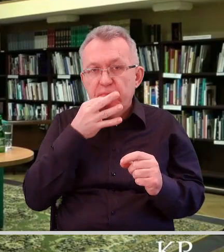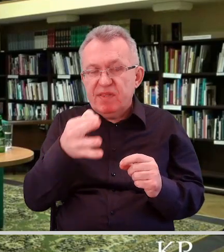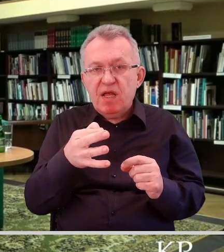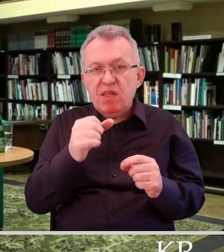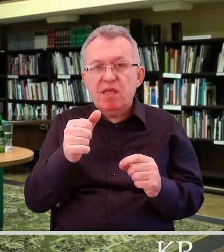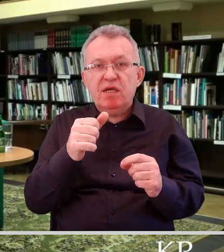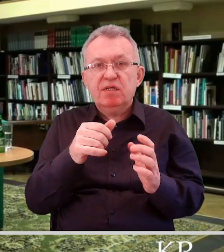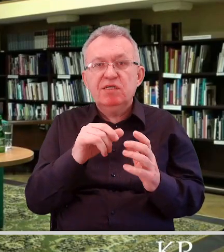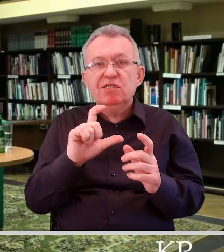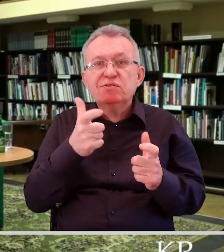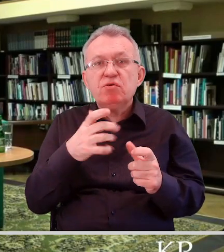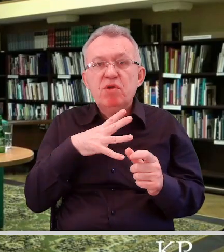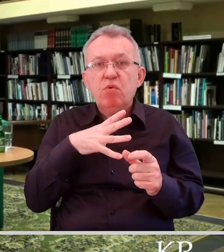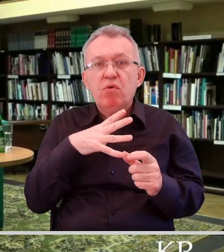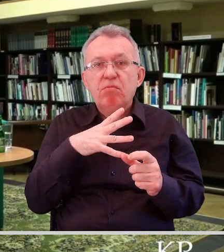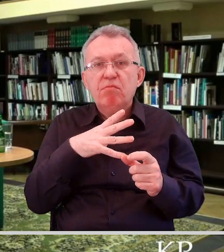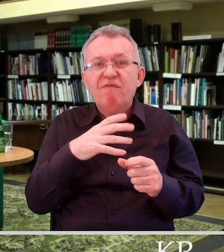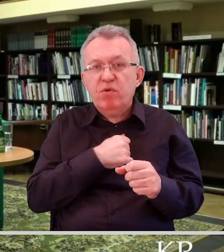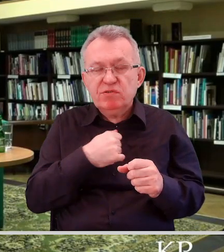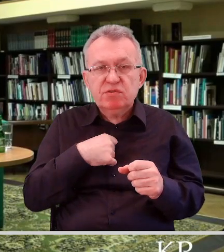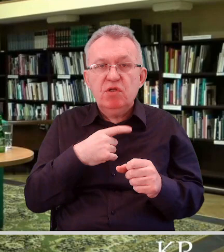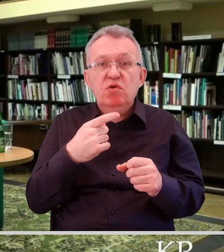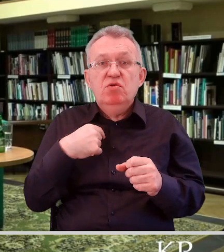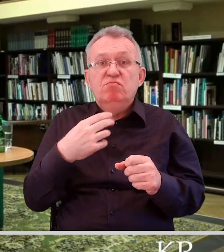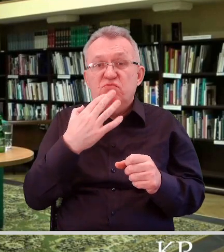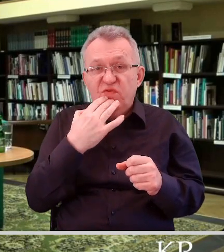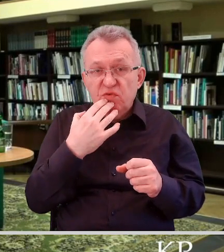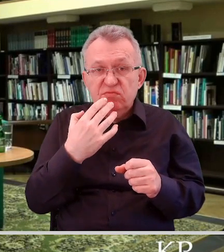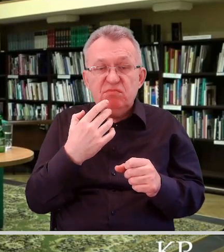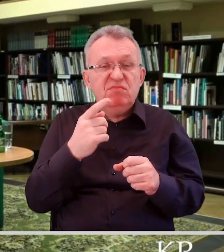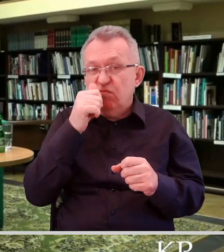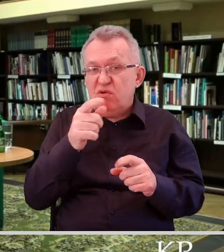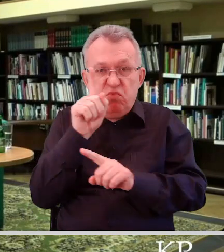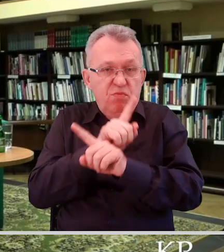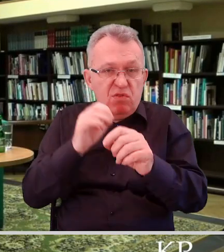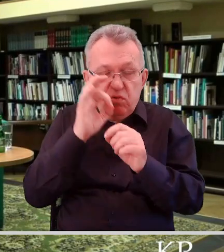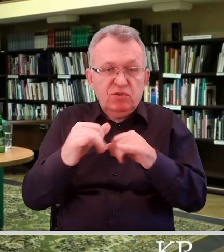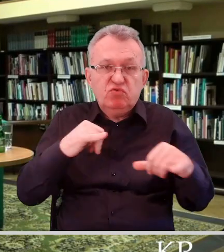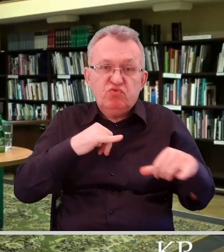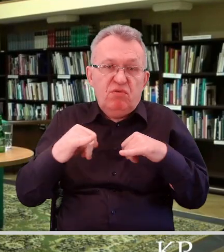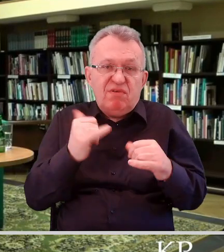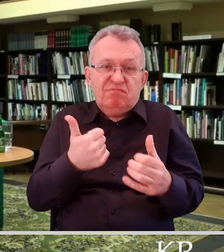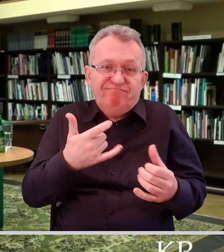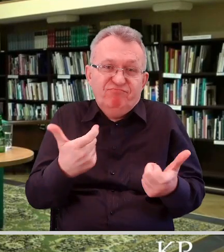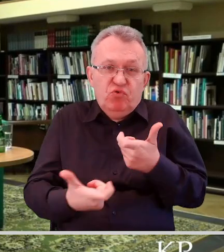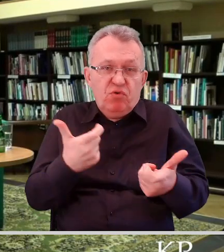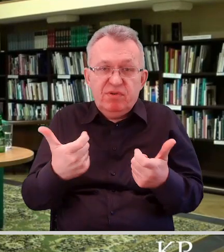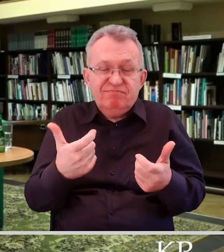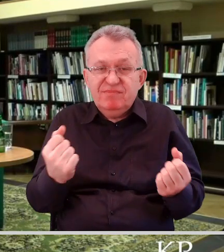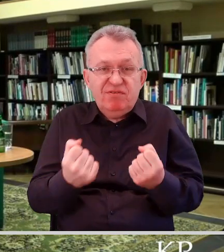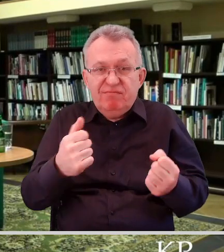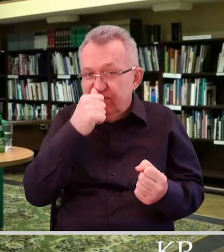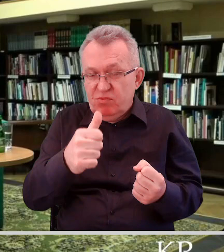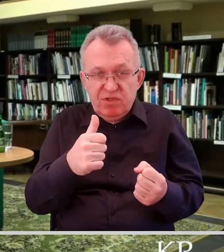ta reprezentantka, co się działo właściwie, więc tłumacząc, nie jestem w stanie wytłumaczyć postawy rządu i tego wszystkiego, co się dzieje,